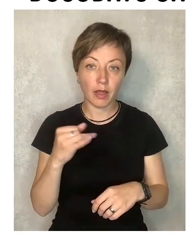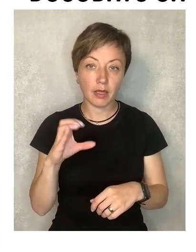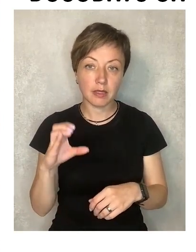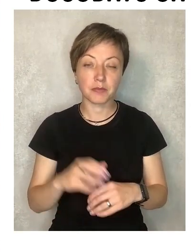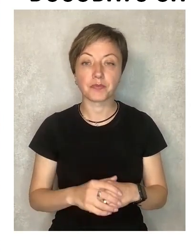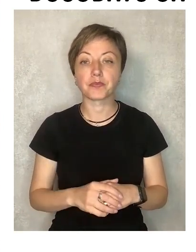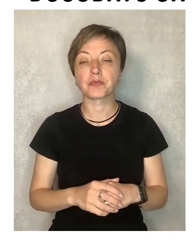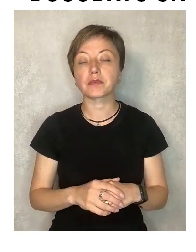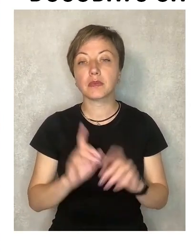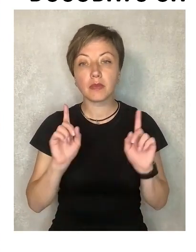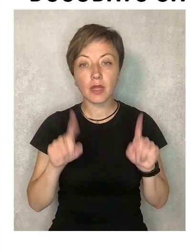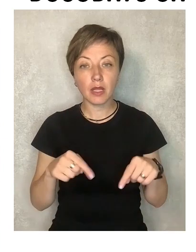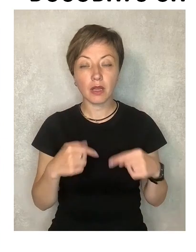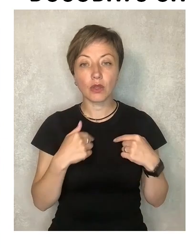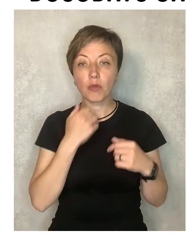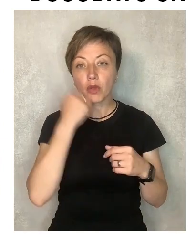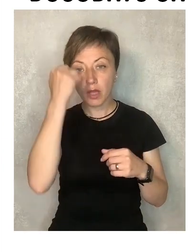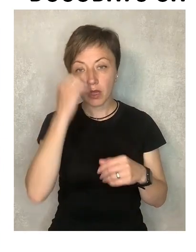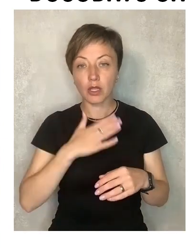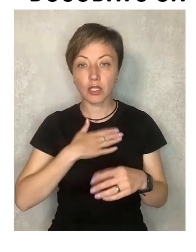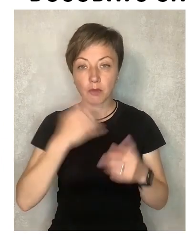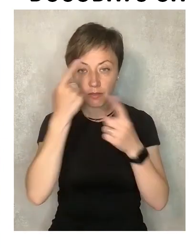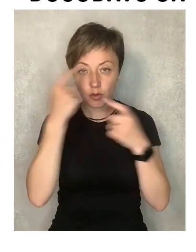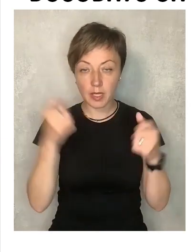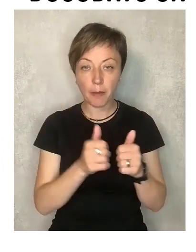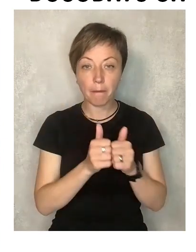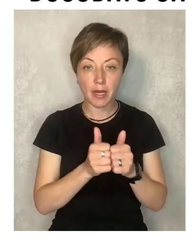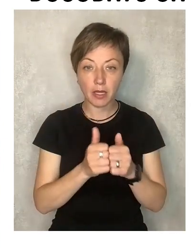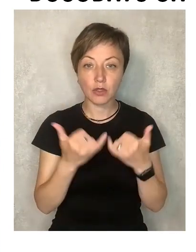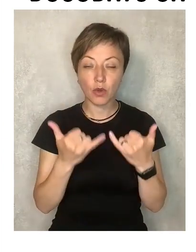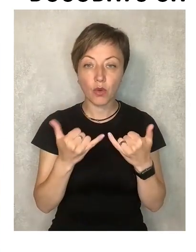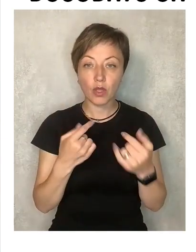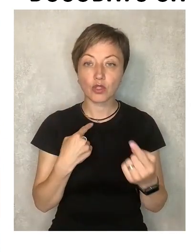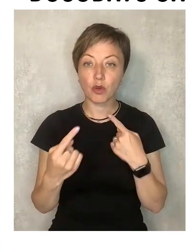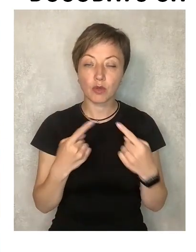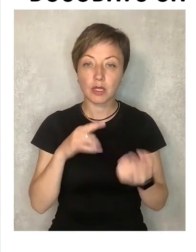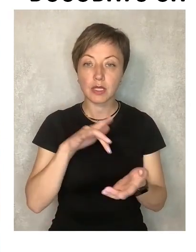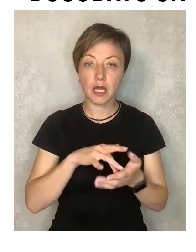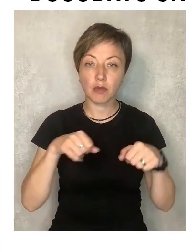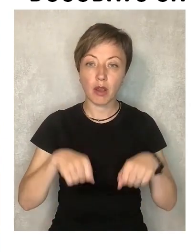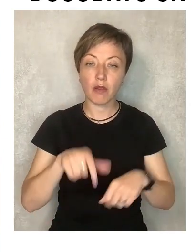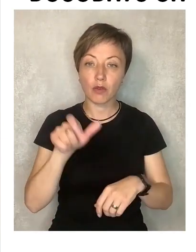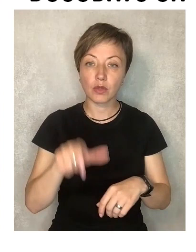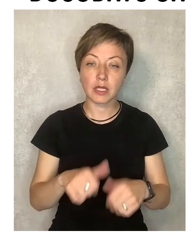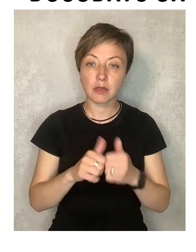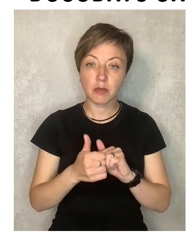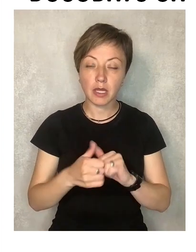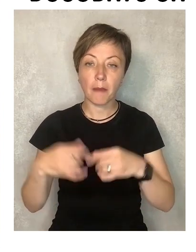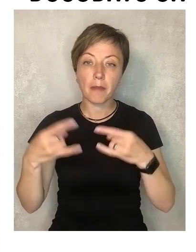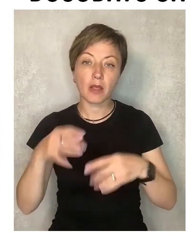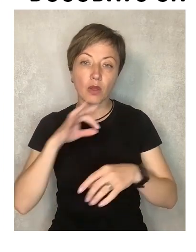нам хочу подякувати нашим інформаційним партнерам сьогоднішньої розмови – Центру прав людини «Зміна», медіакорисних рішень